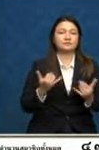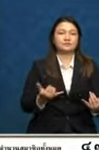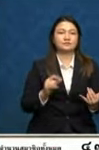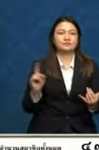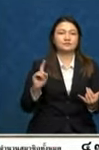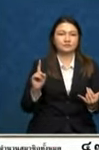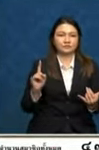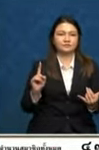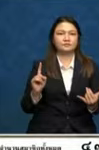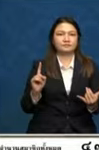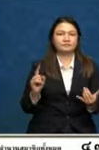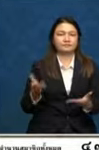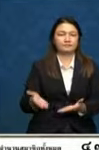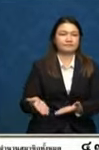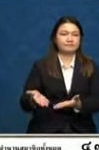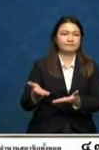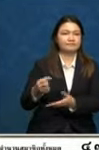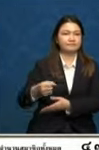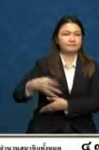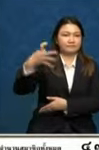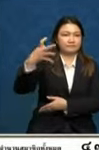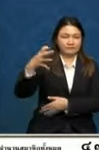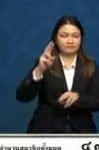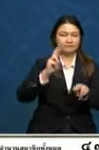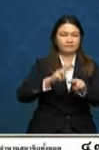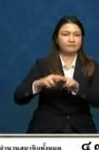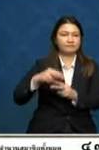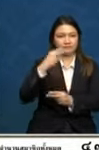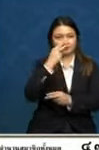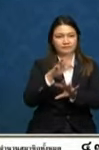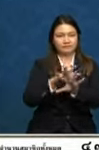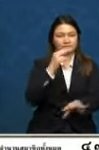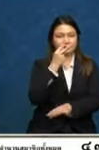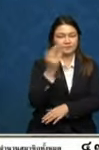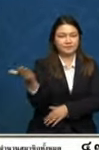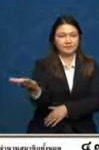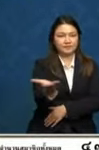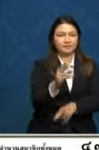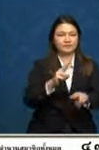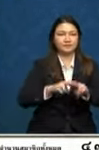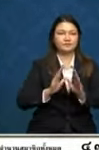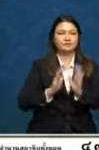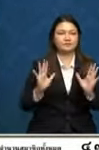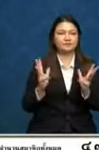นั่งฟังประชุมอยู่ชั้น4ครับครับขอบคุณครับเชิญนั่งได้ครับขอบคุณครับ